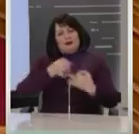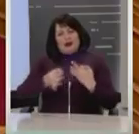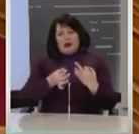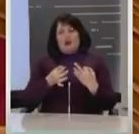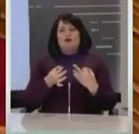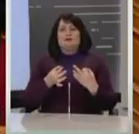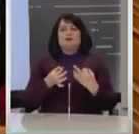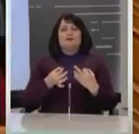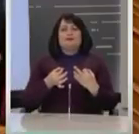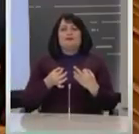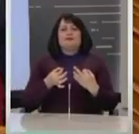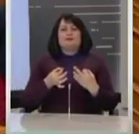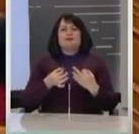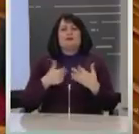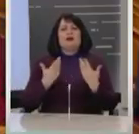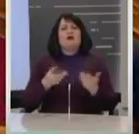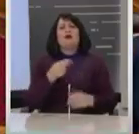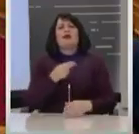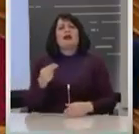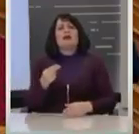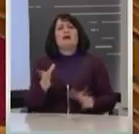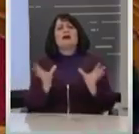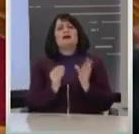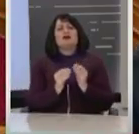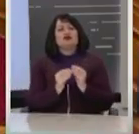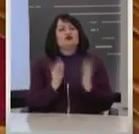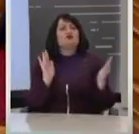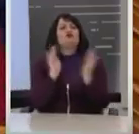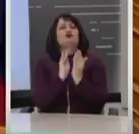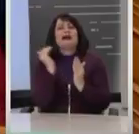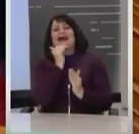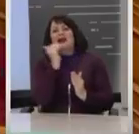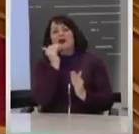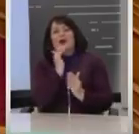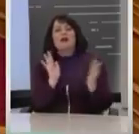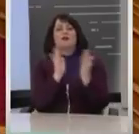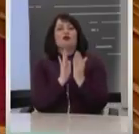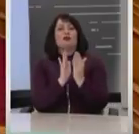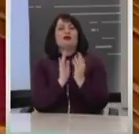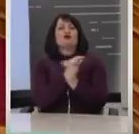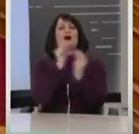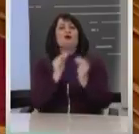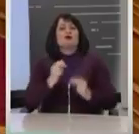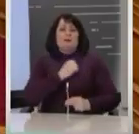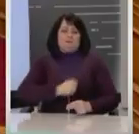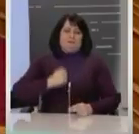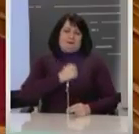μου από το ζήτημα της άμεσης αντιμετώπισης των συνεπειών της